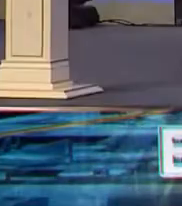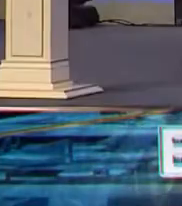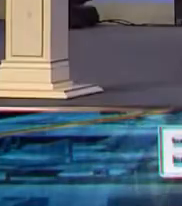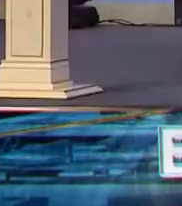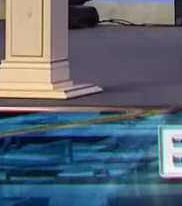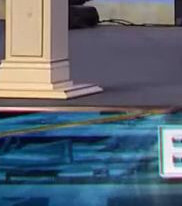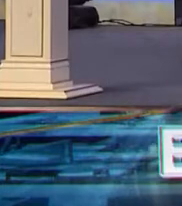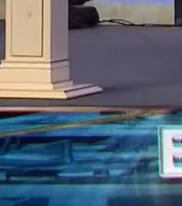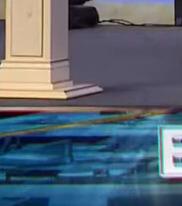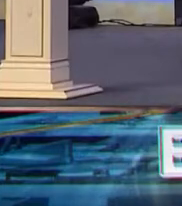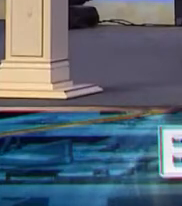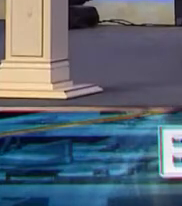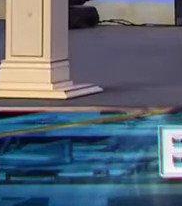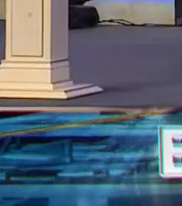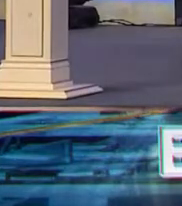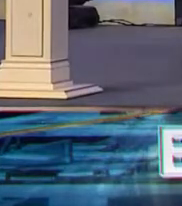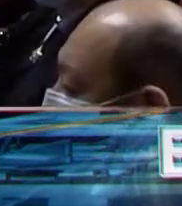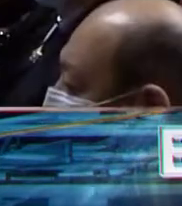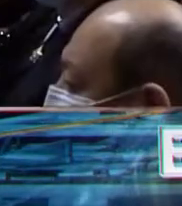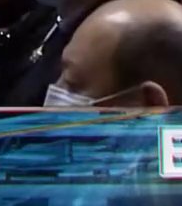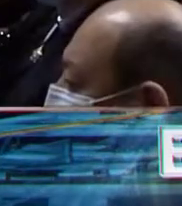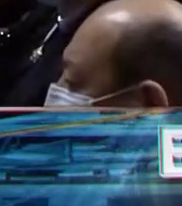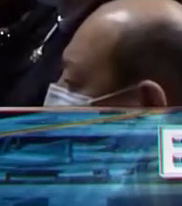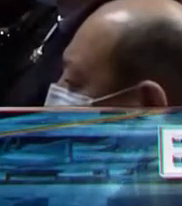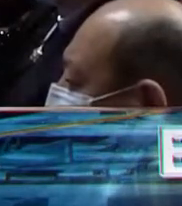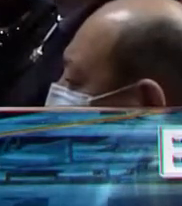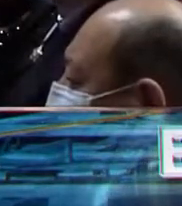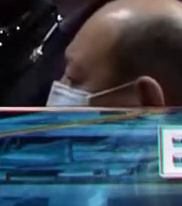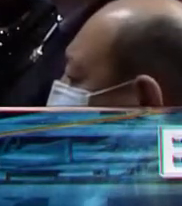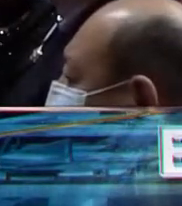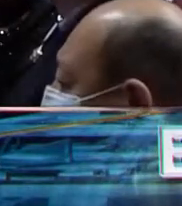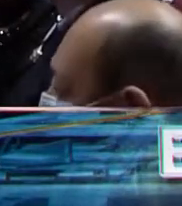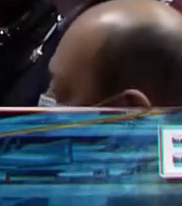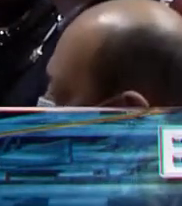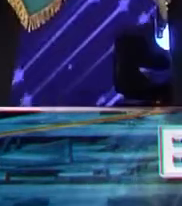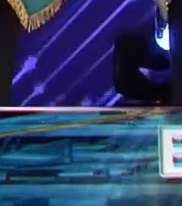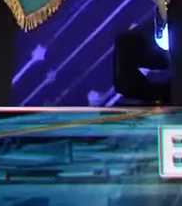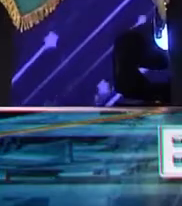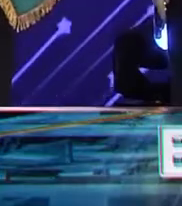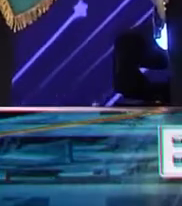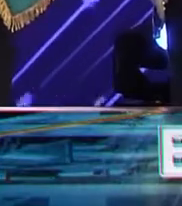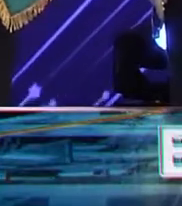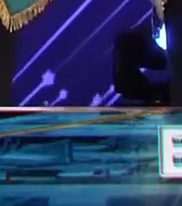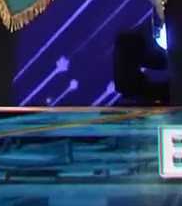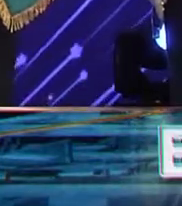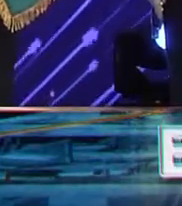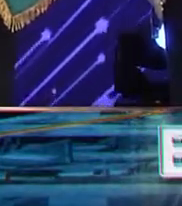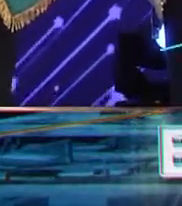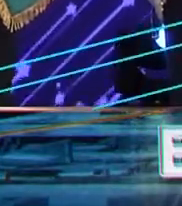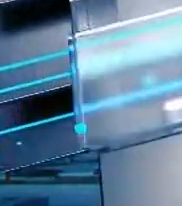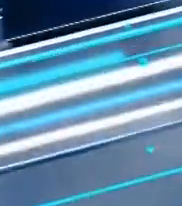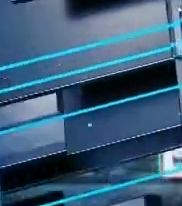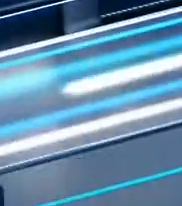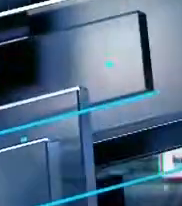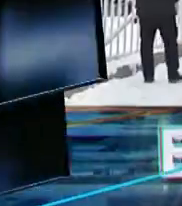Еңбекке сай марапат, тәуелсіздіктің 29 жылдығына орай ел дамуына үлес қосып, қалтқысыз қызмет еткен 72 азамат марапатталды.